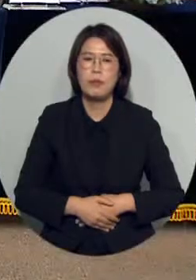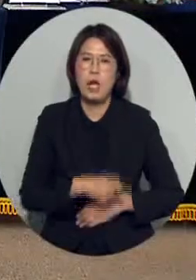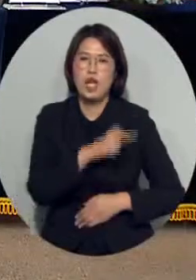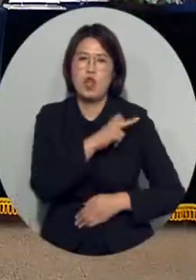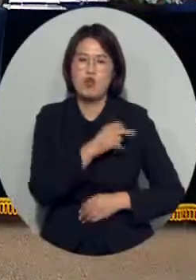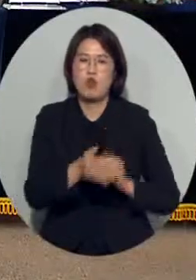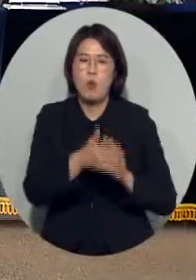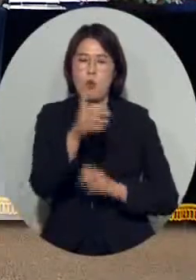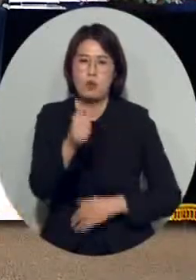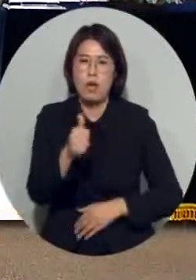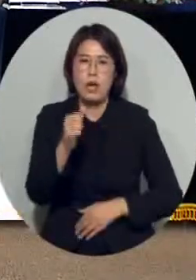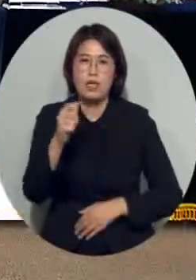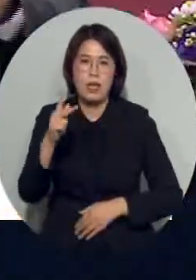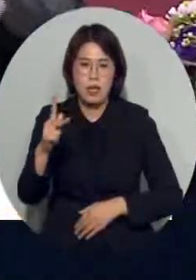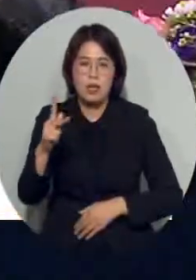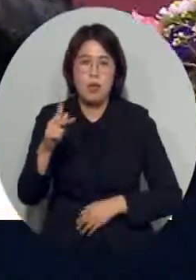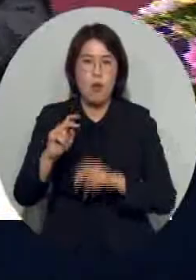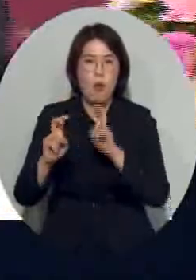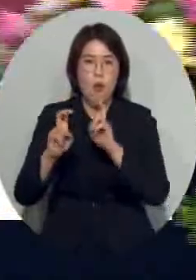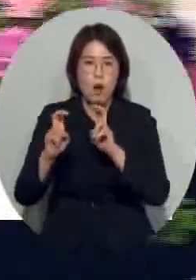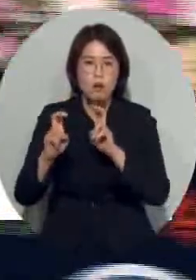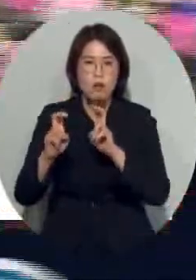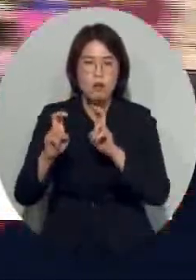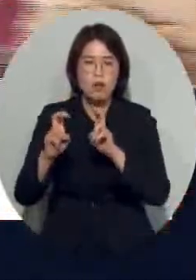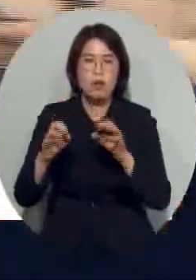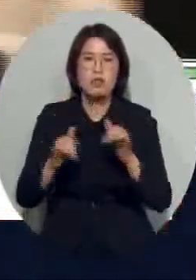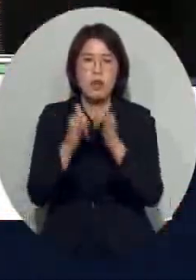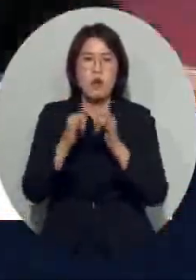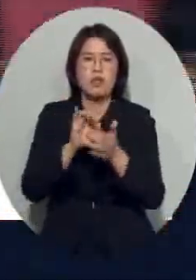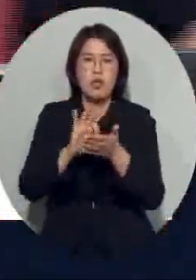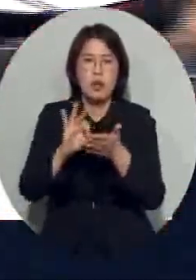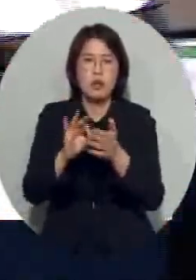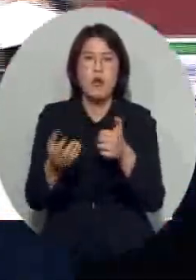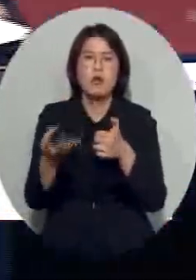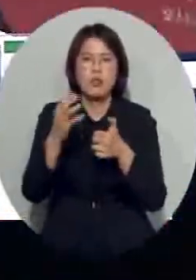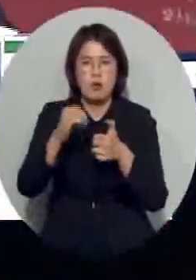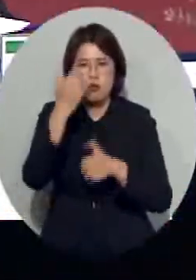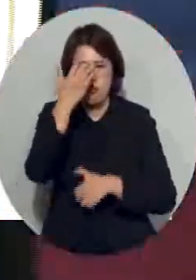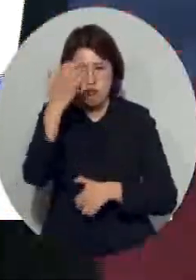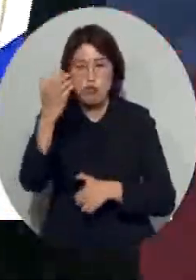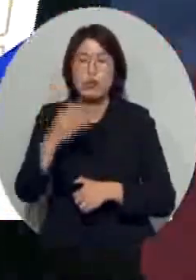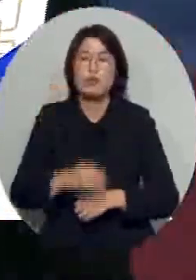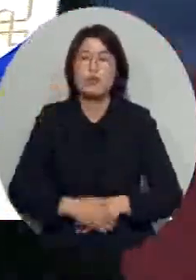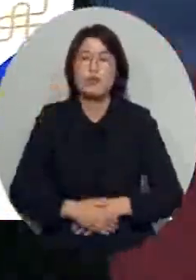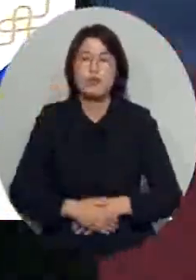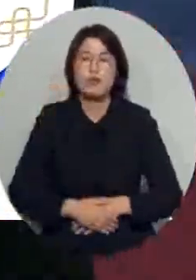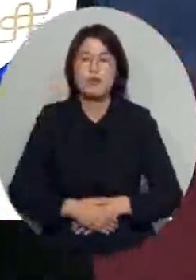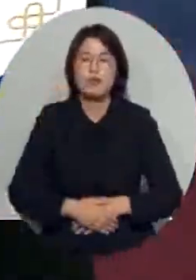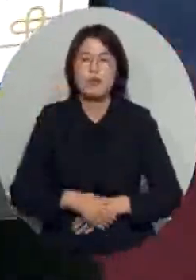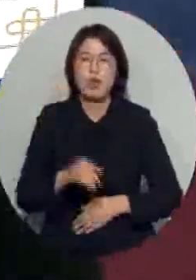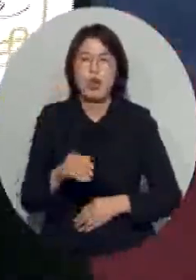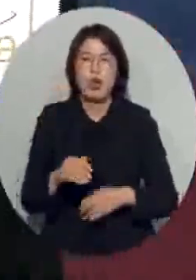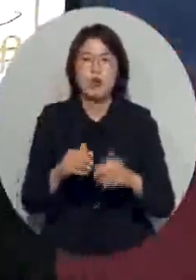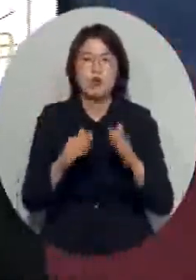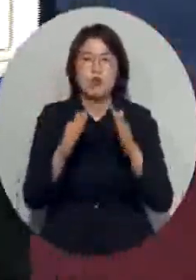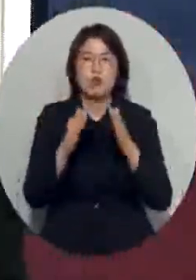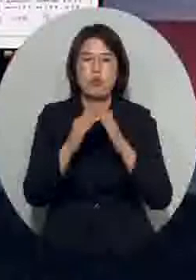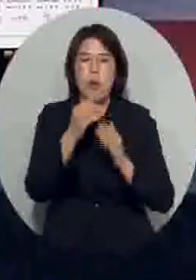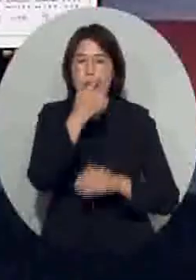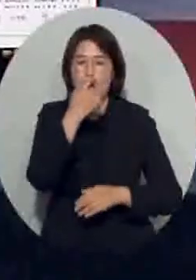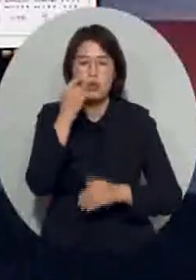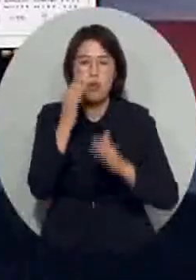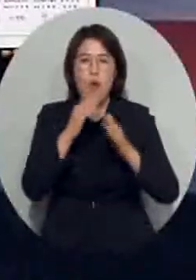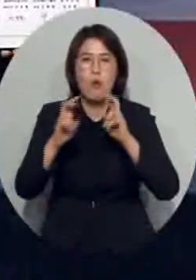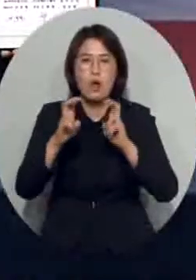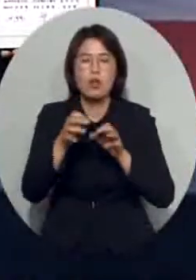영주에 본사를 둔 SK 머티리얼즈가 지역사회를 위해 써달라며 50억 원을 기부했습니다. 여기에 주택도시보증공사